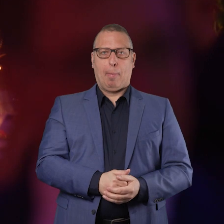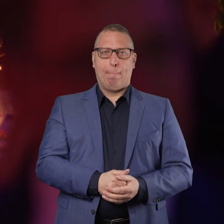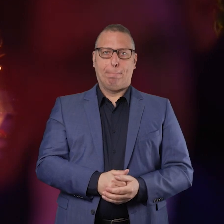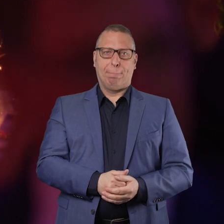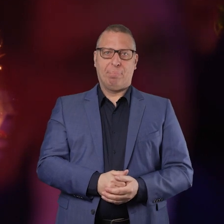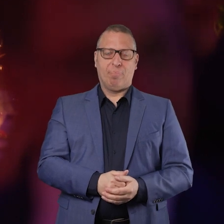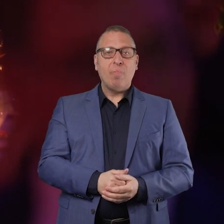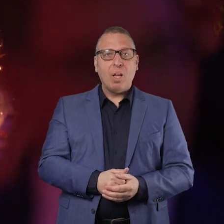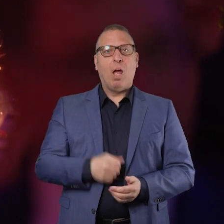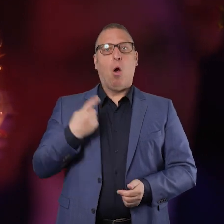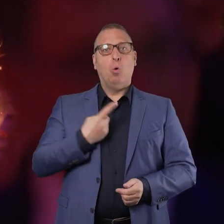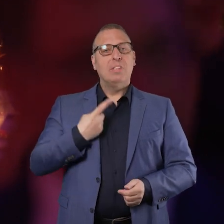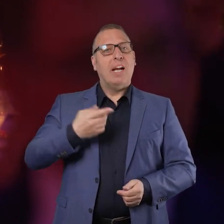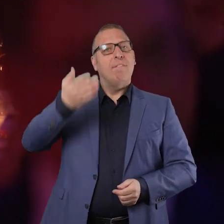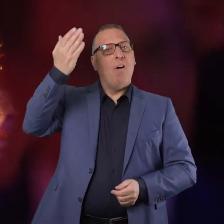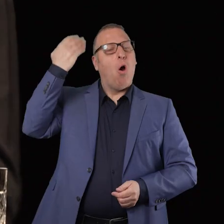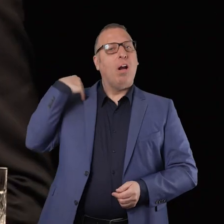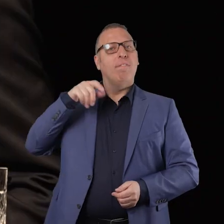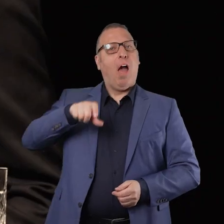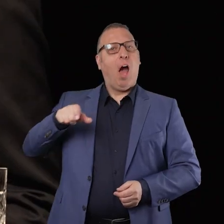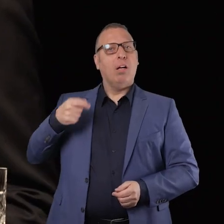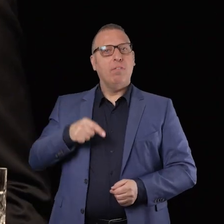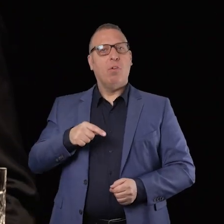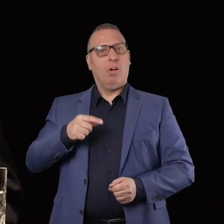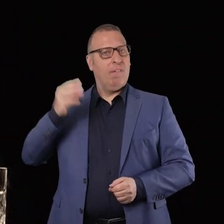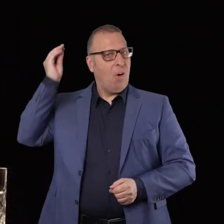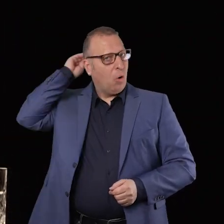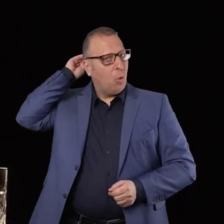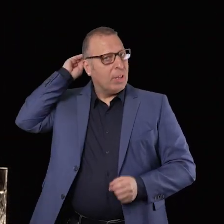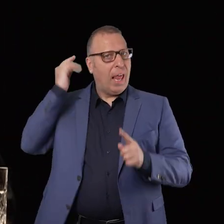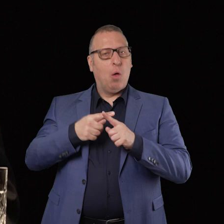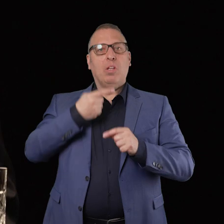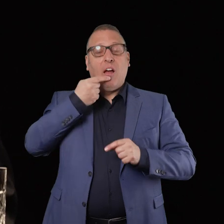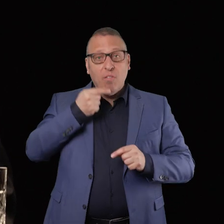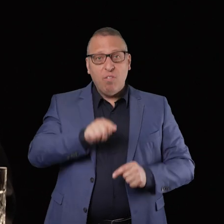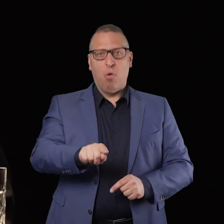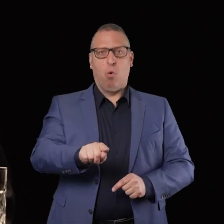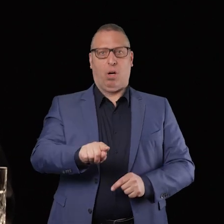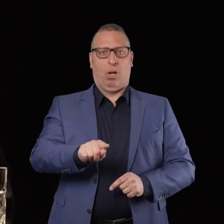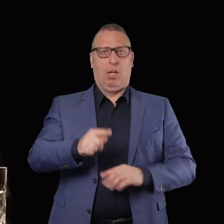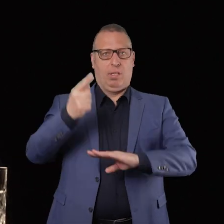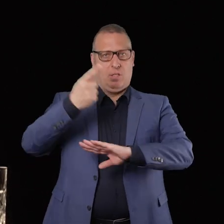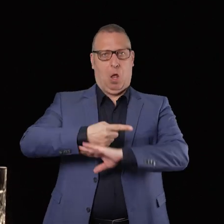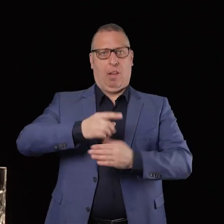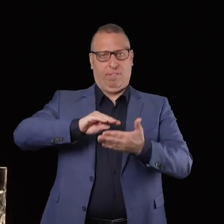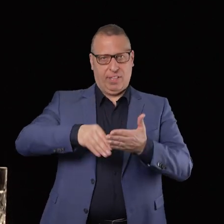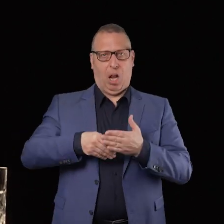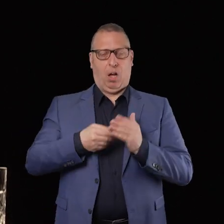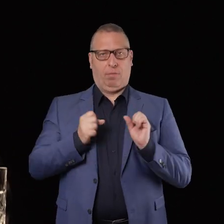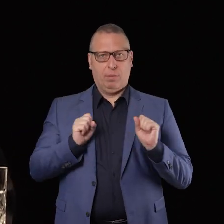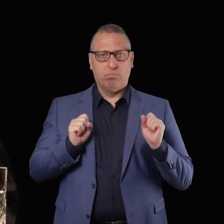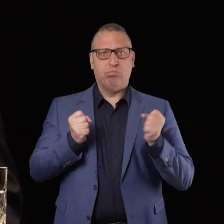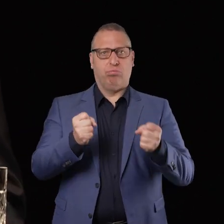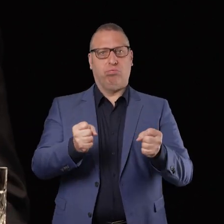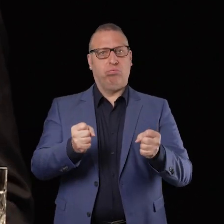Dass sich unsere Vorfahren gegen solche Vorurteile und für den Zollvertrag ausgesprochen